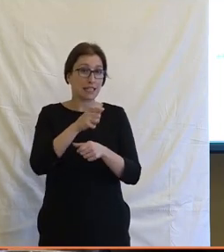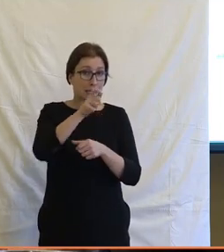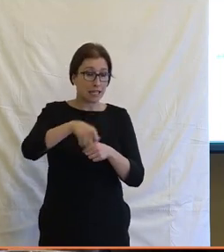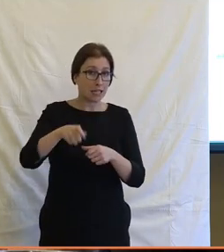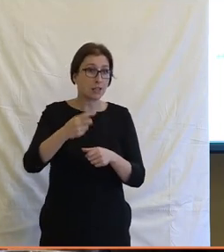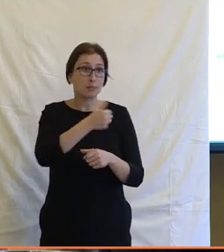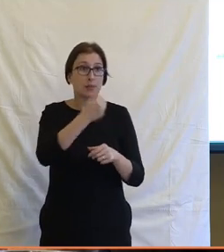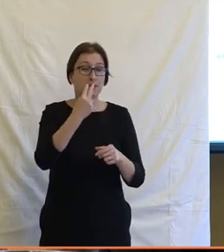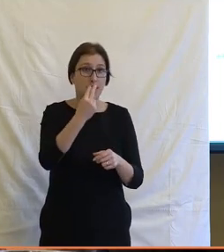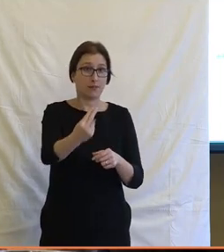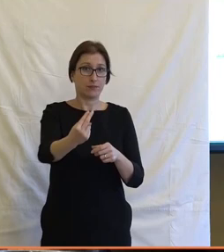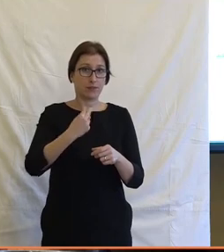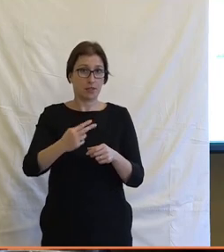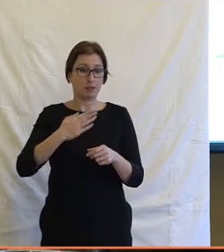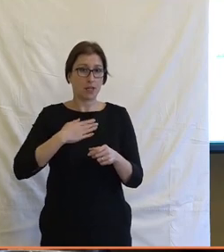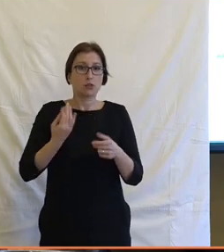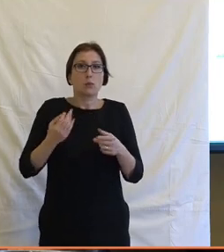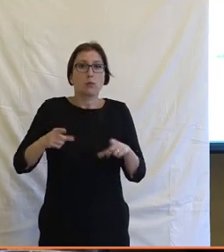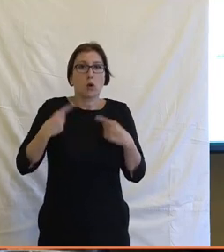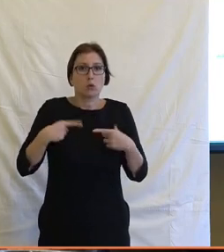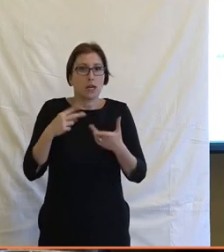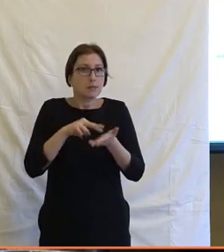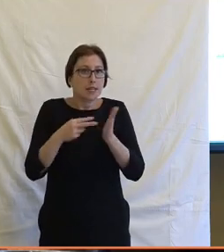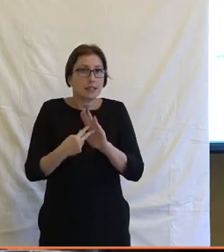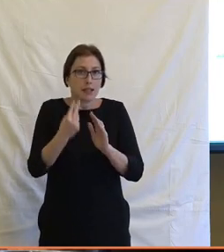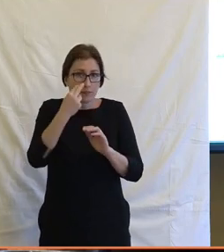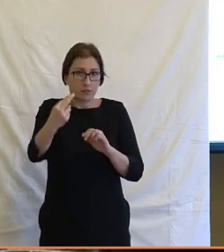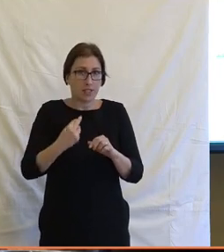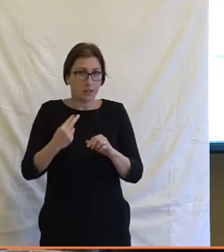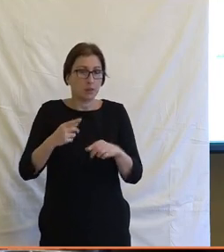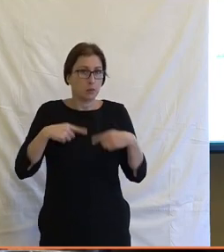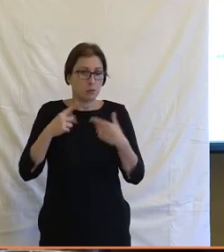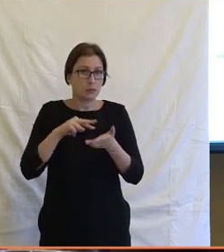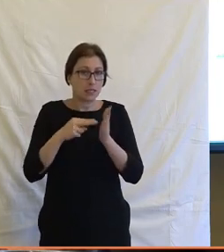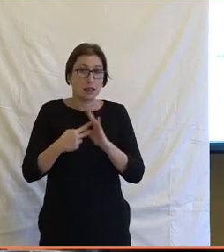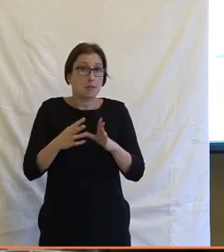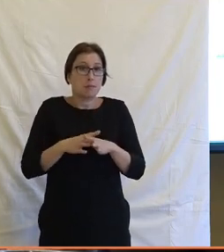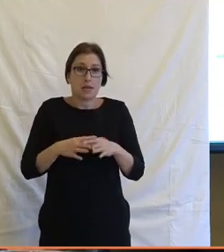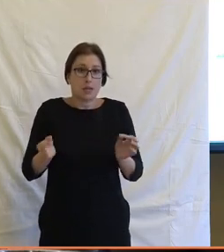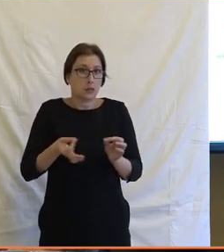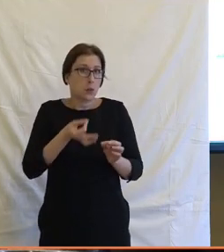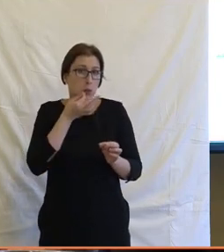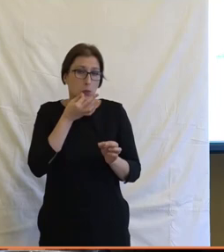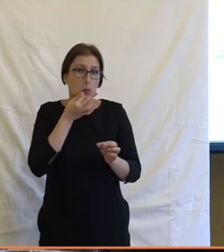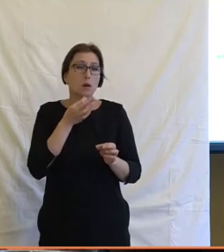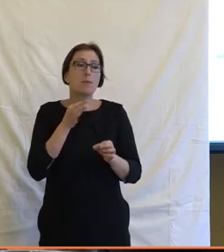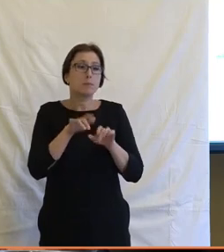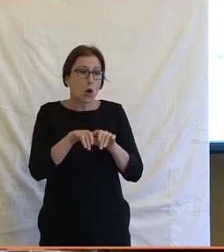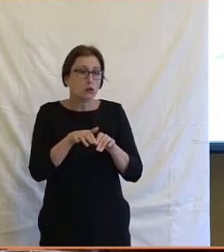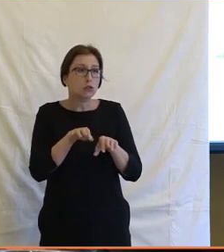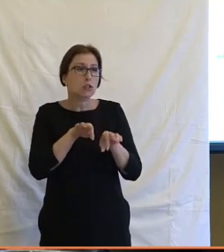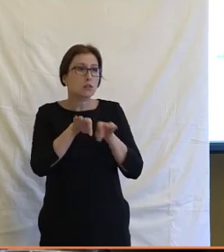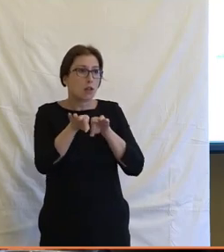vidí mě, vidí, že to, co mám používám ty technologie, vidí, že v podstatě sama bych bez toho nebyla schopná na tom počítači nebo